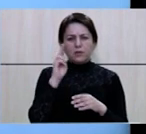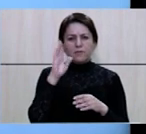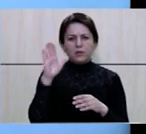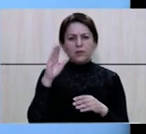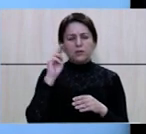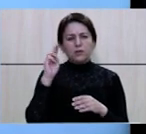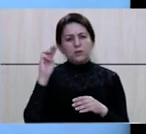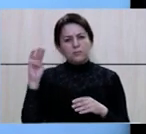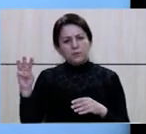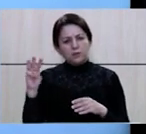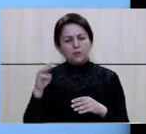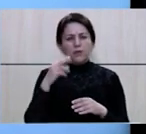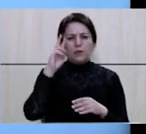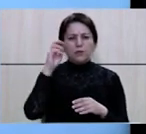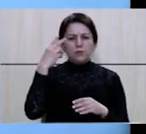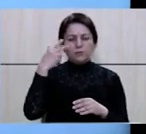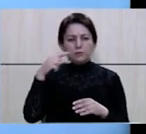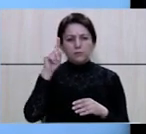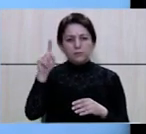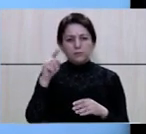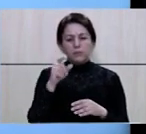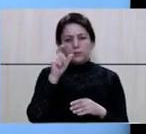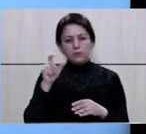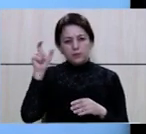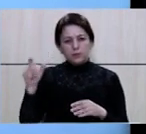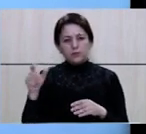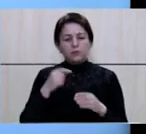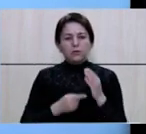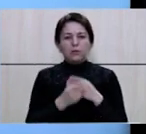kilometrda 231 kishini tashkil etadi.